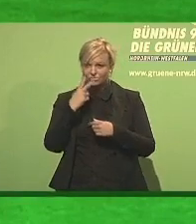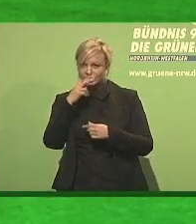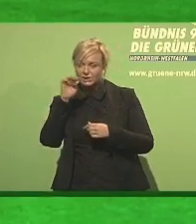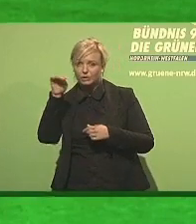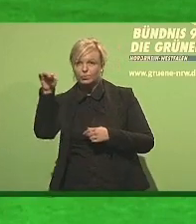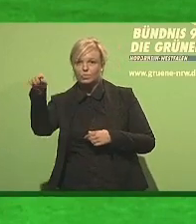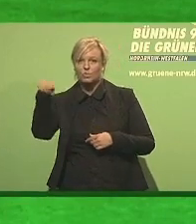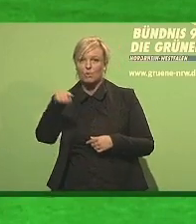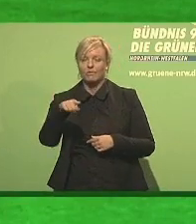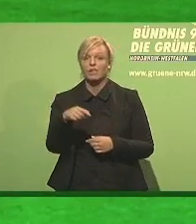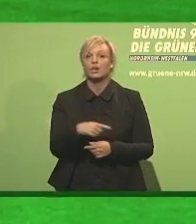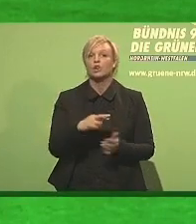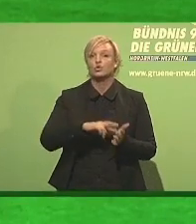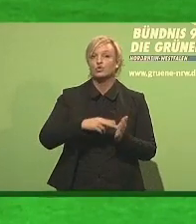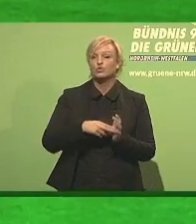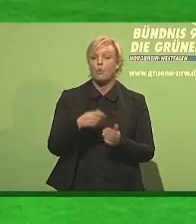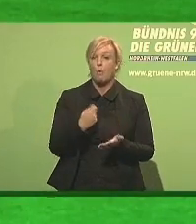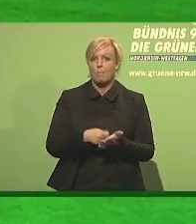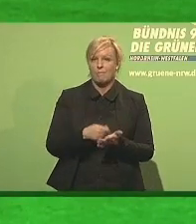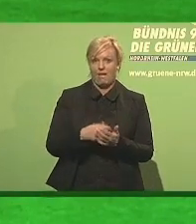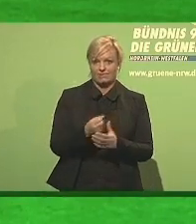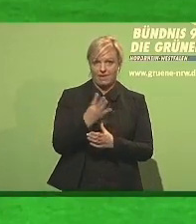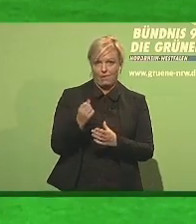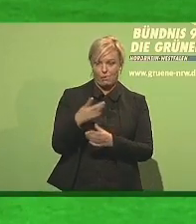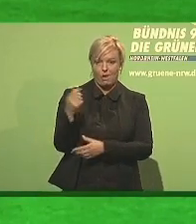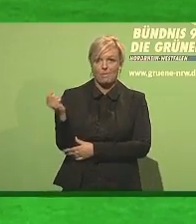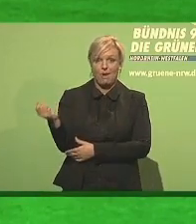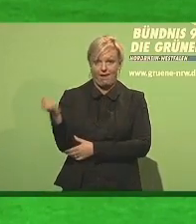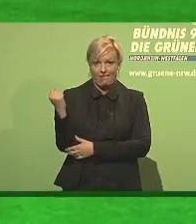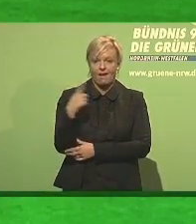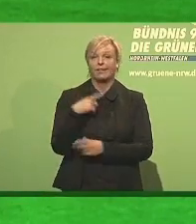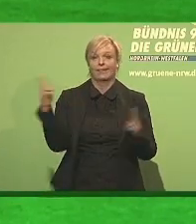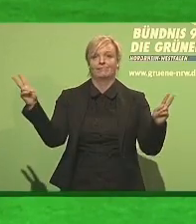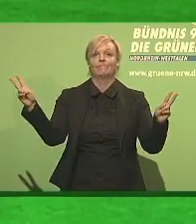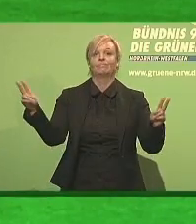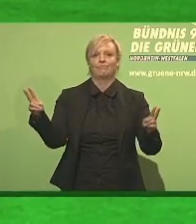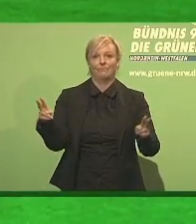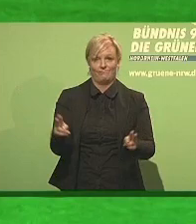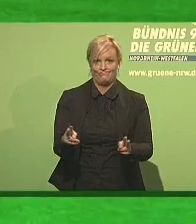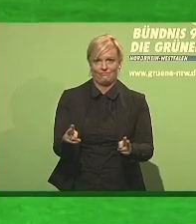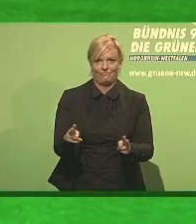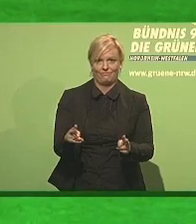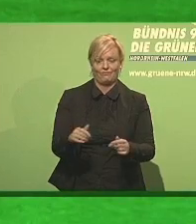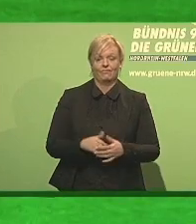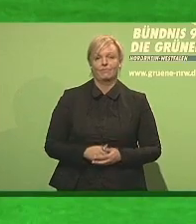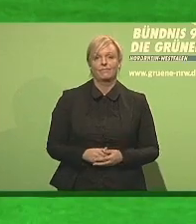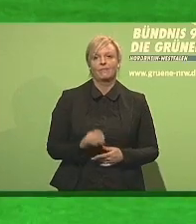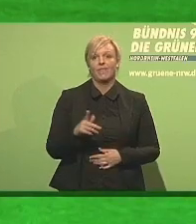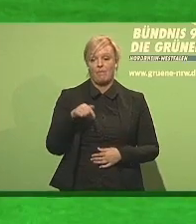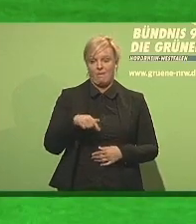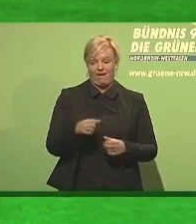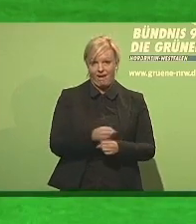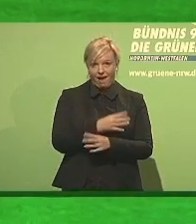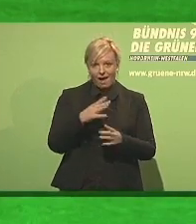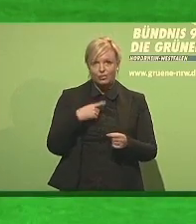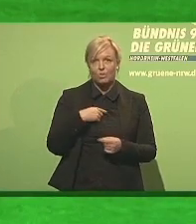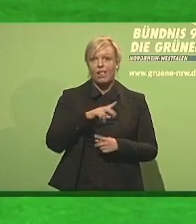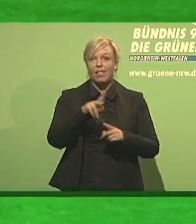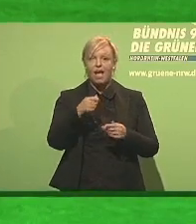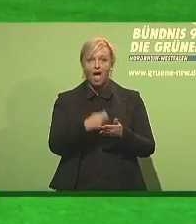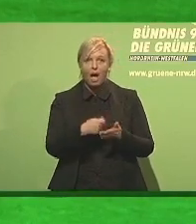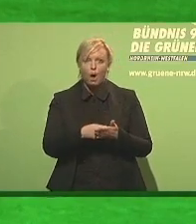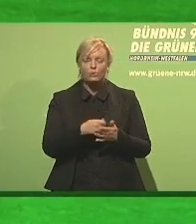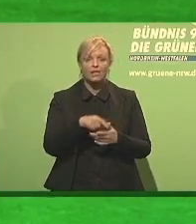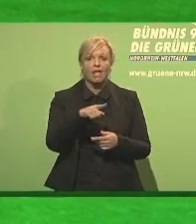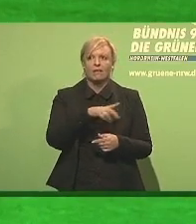die erneuerbaren Energien sinken werden. Auf der anderen Seite beschäftigen wir uns aber auch damit, dass aktuell viele Haushalte vor steigenden Strompreisen